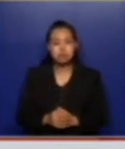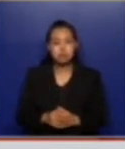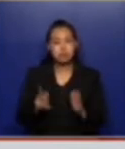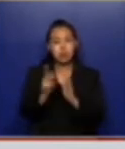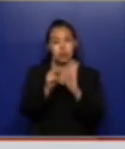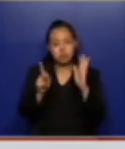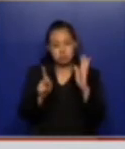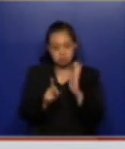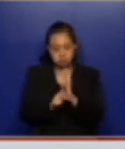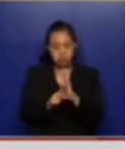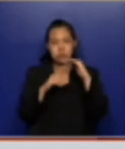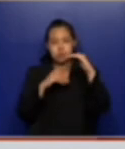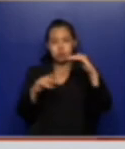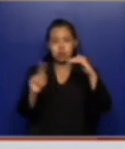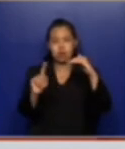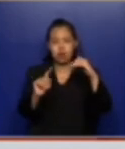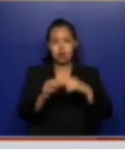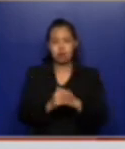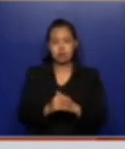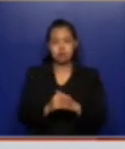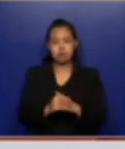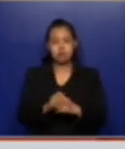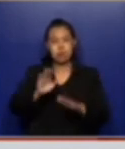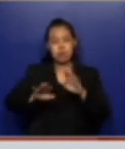ขาเขียนบอกว่าไม่เกิน